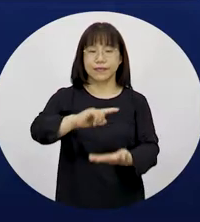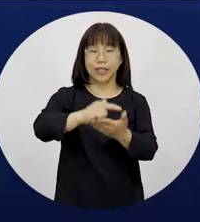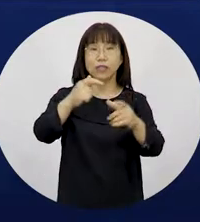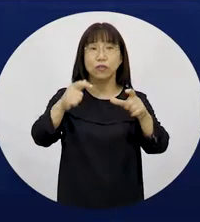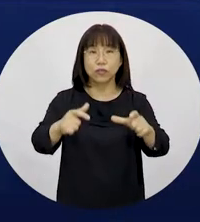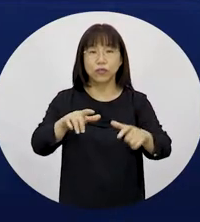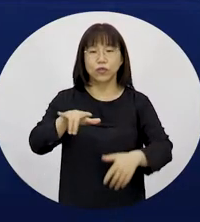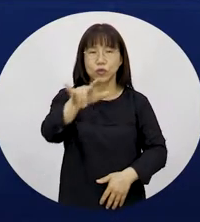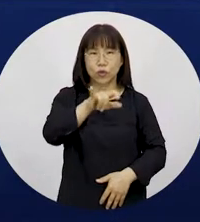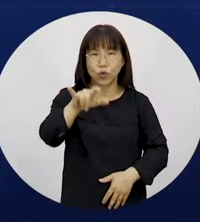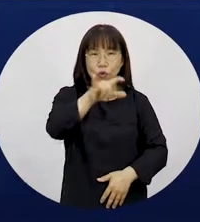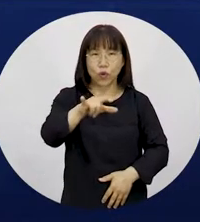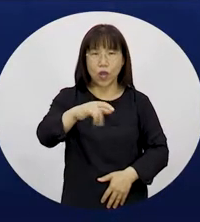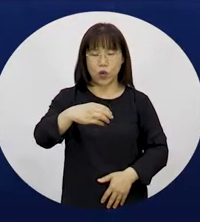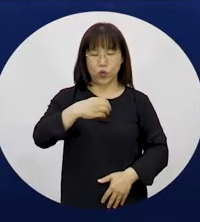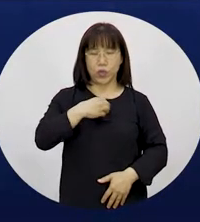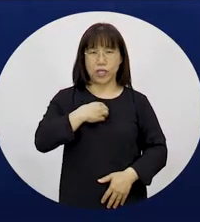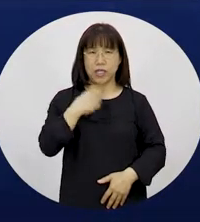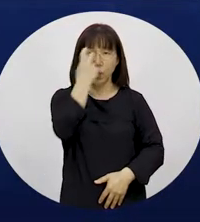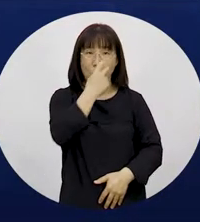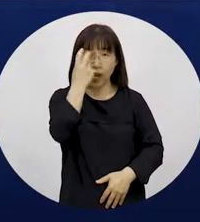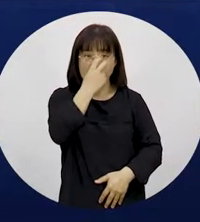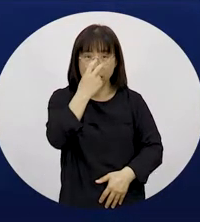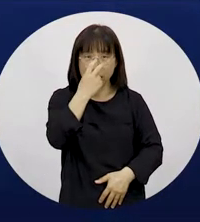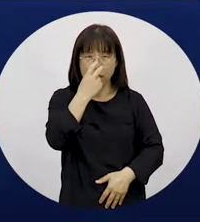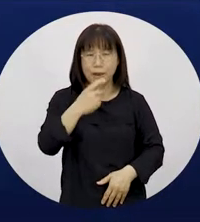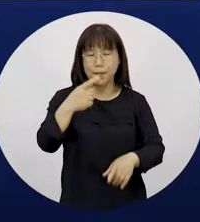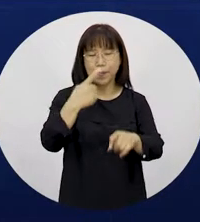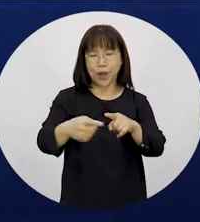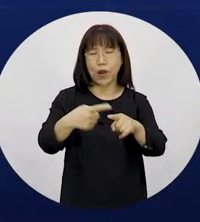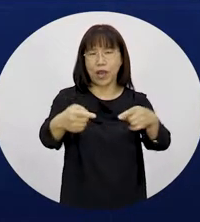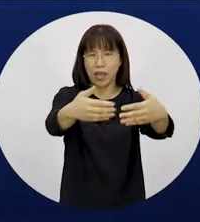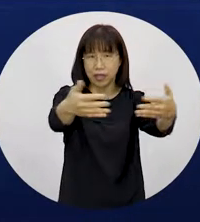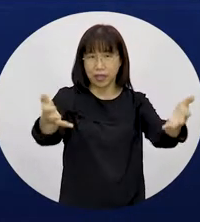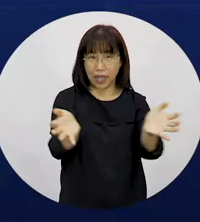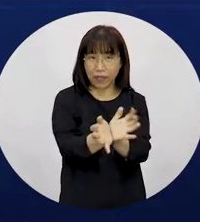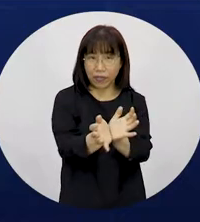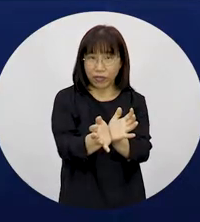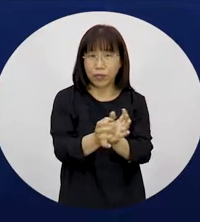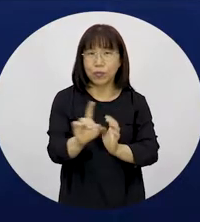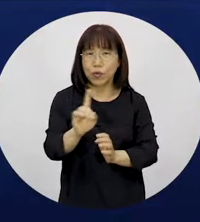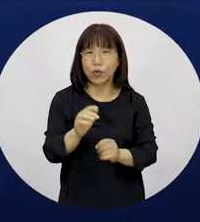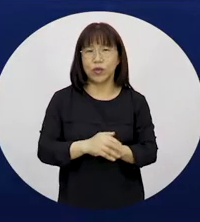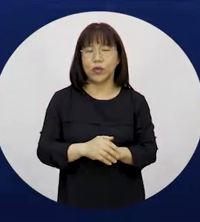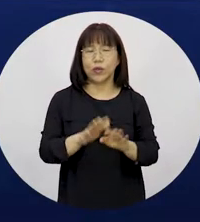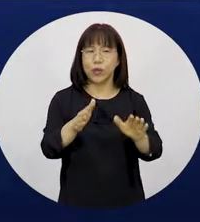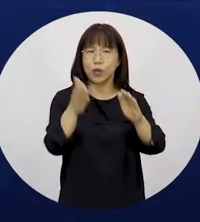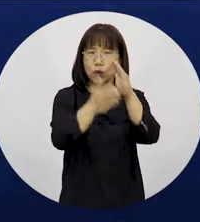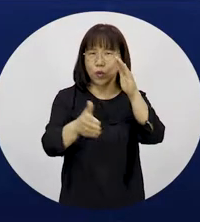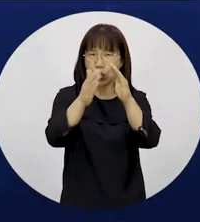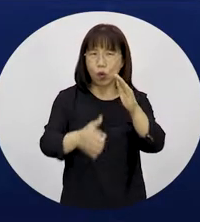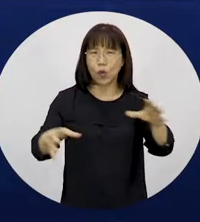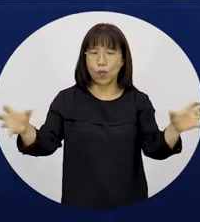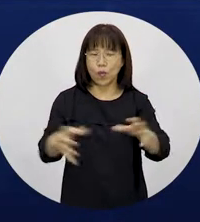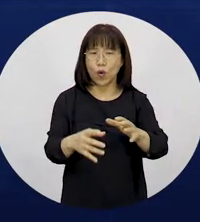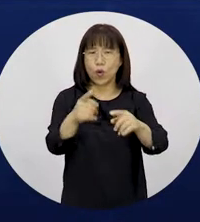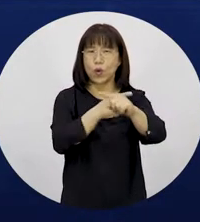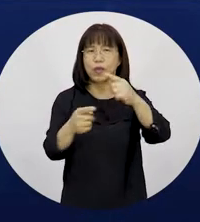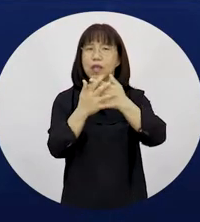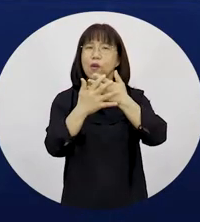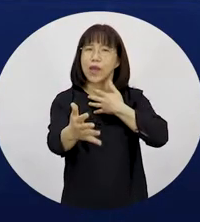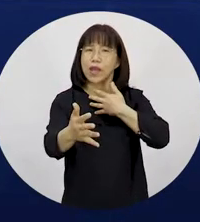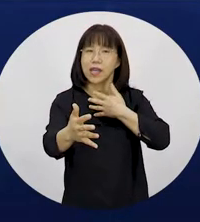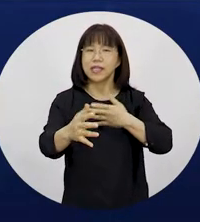강서구가 코로나 위기관리 글로벌 평가단이 주최한 2021 코로나 위기 관리 대상 공모 대회 에서